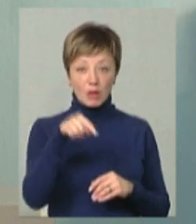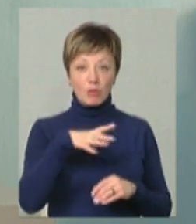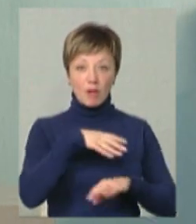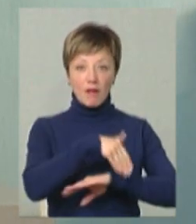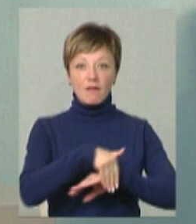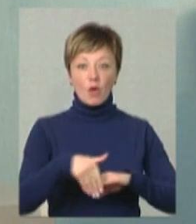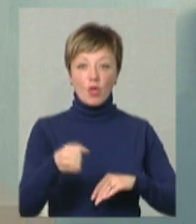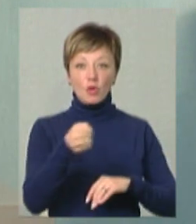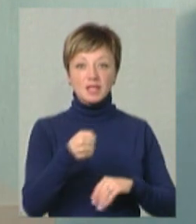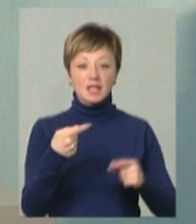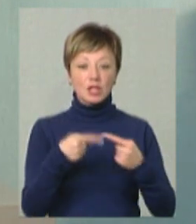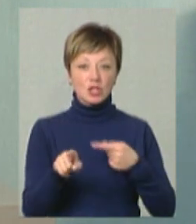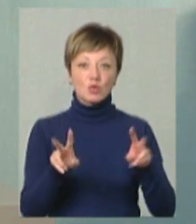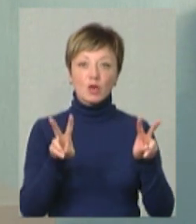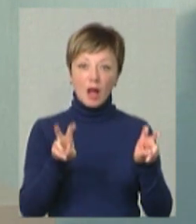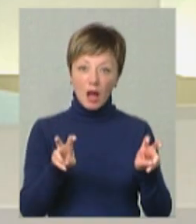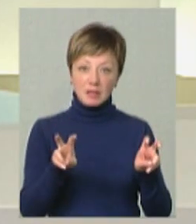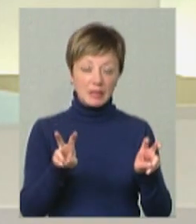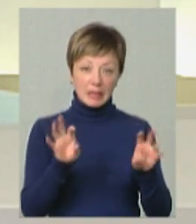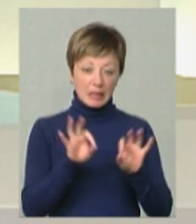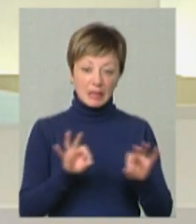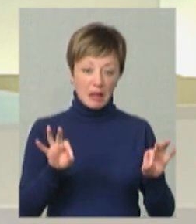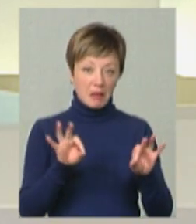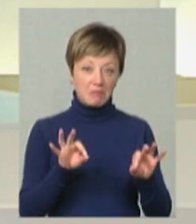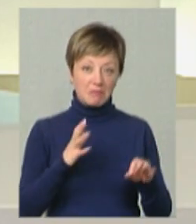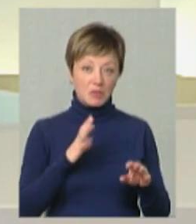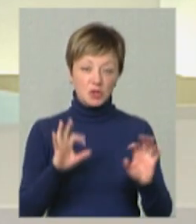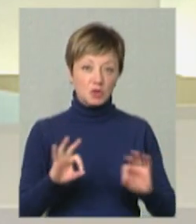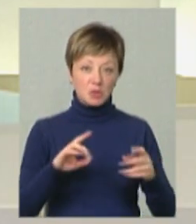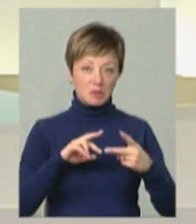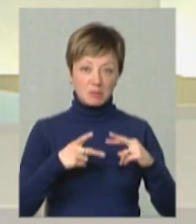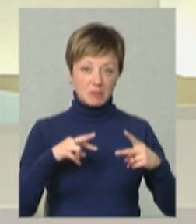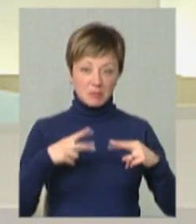вулиця носила іншу назву. І ніде мені не доводилось